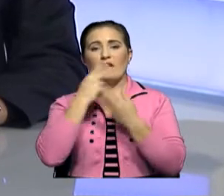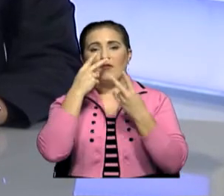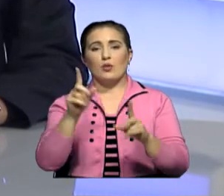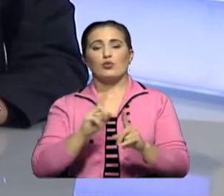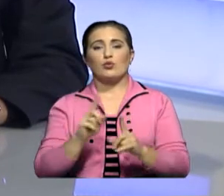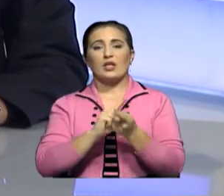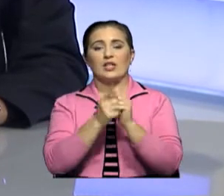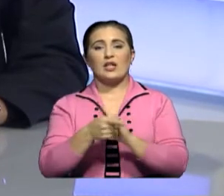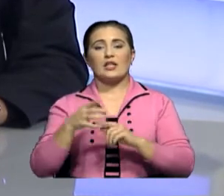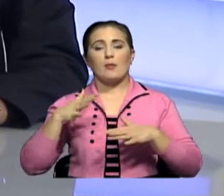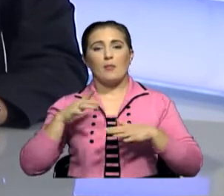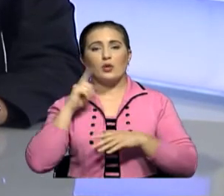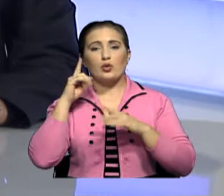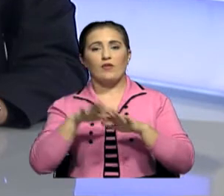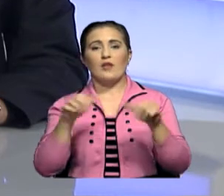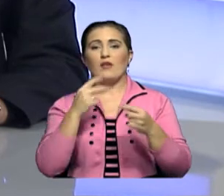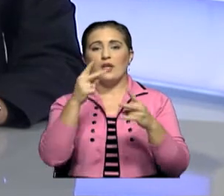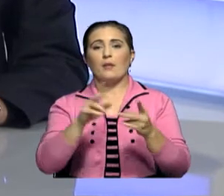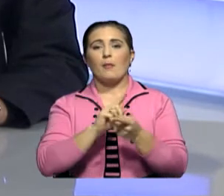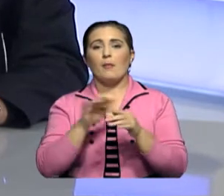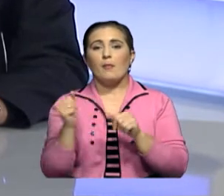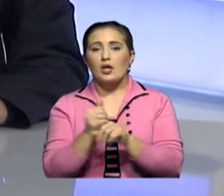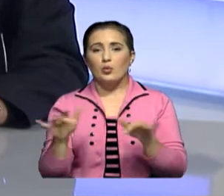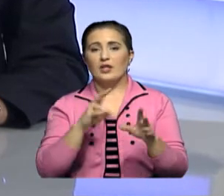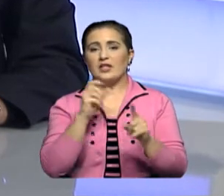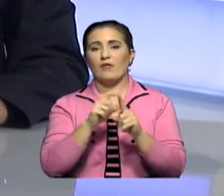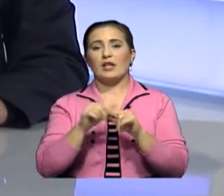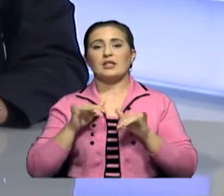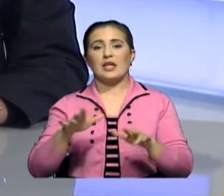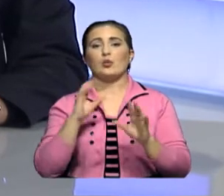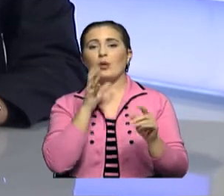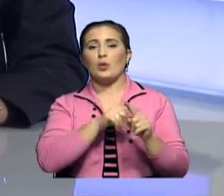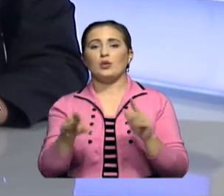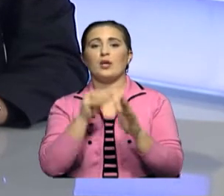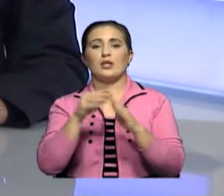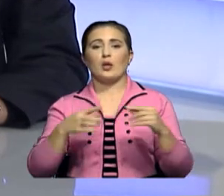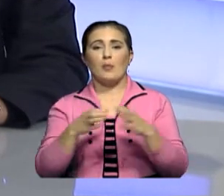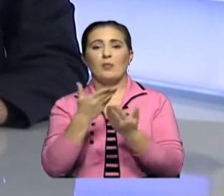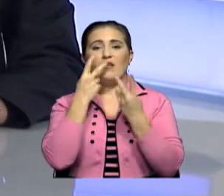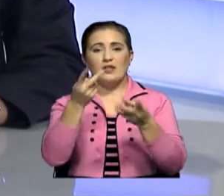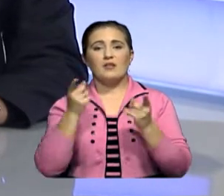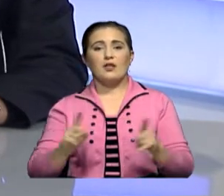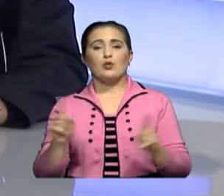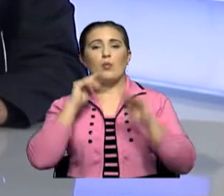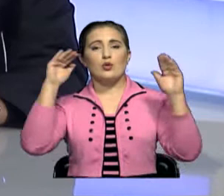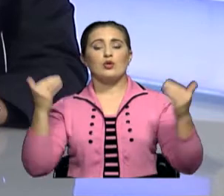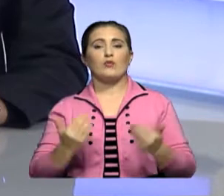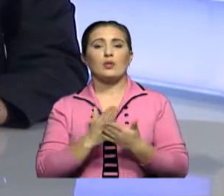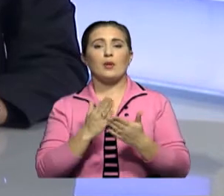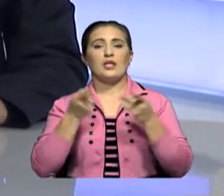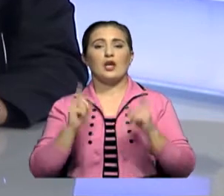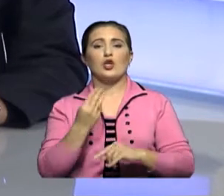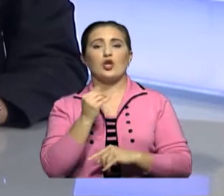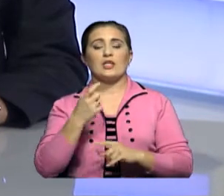во власть действительно происходит не на словах а на деле и не только в период избирательных кампаний мы видим что действительно молодежь сегодня имеет реальные шансы